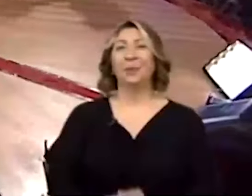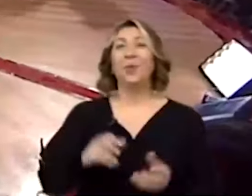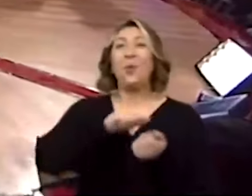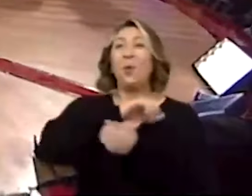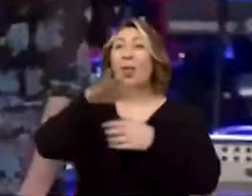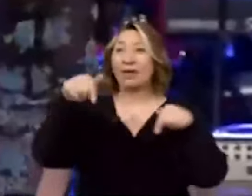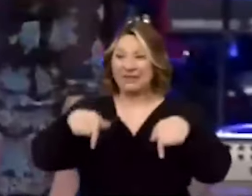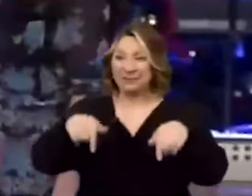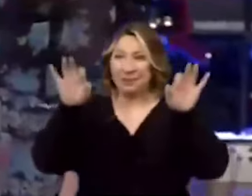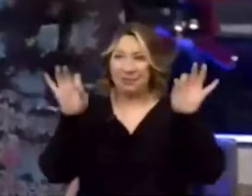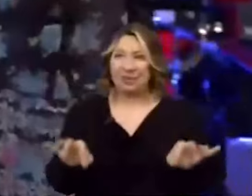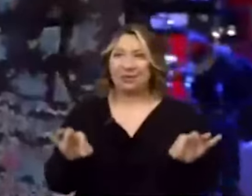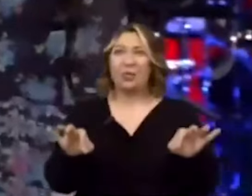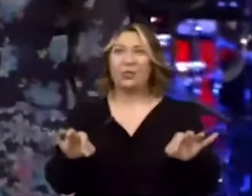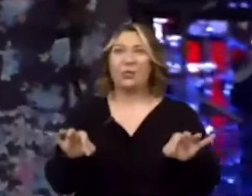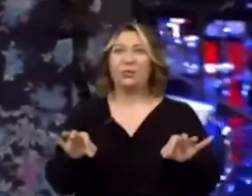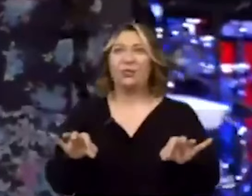Olay günümüzde geçmektedir.